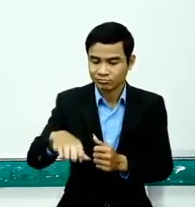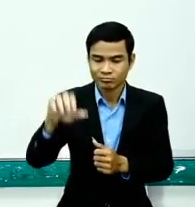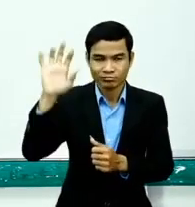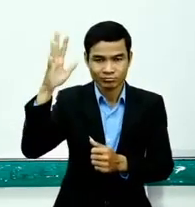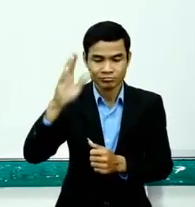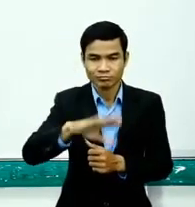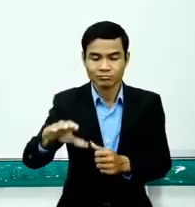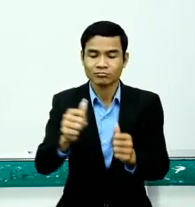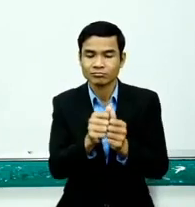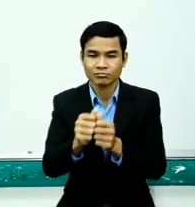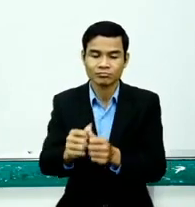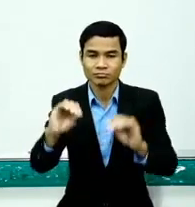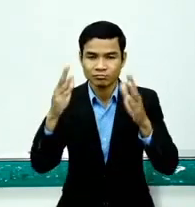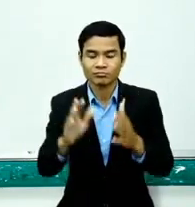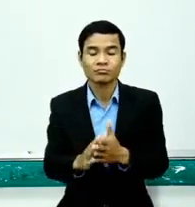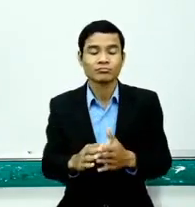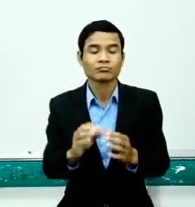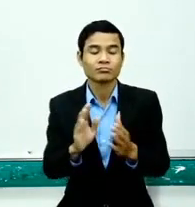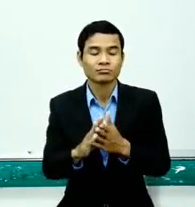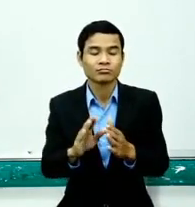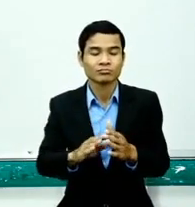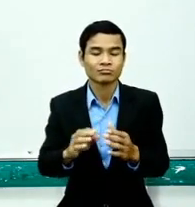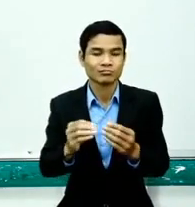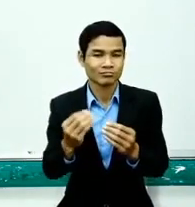មស